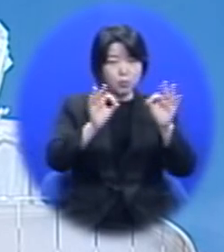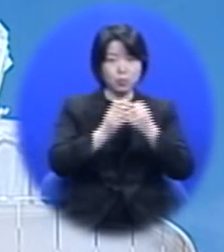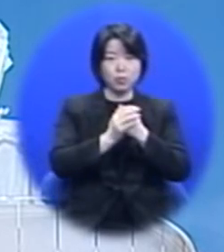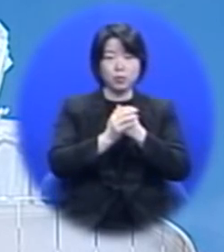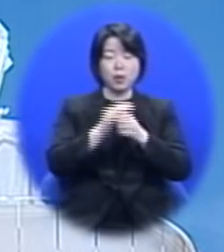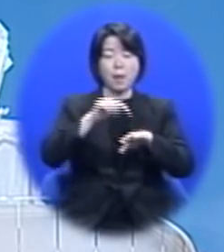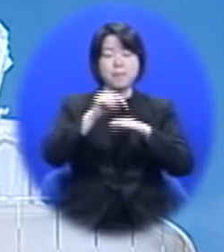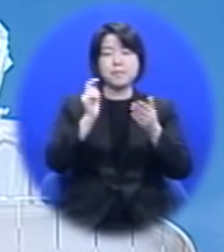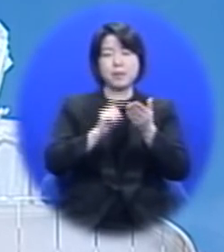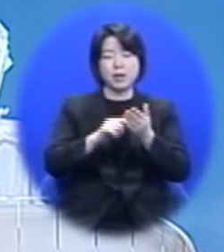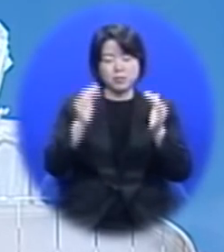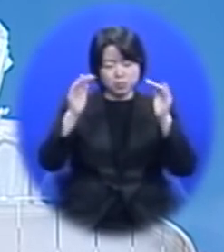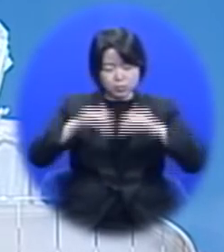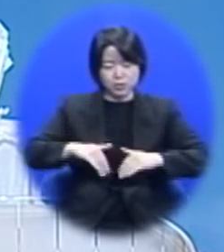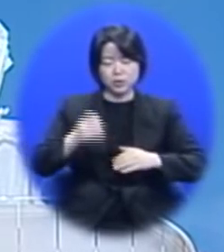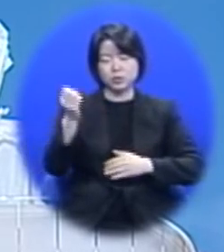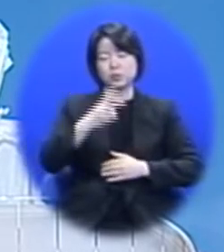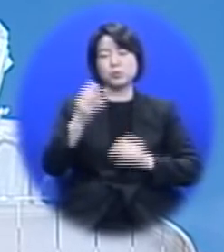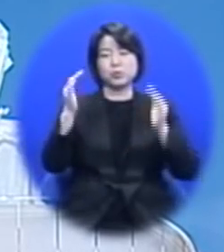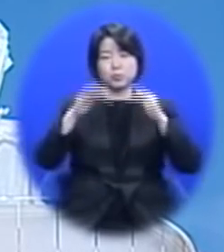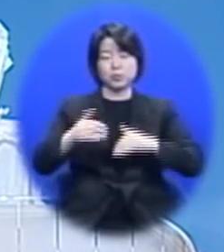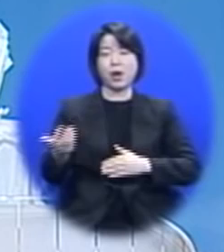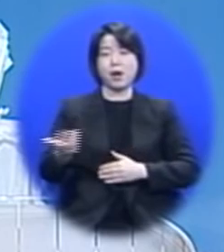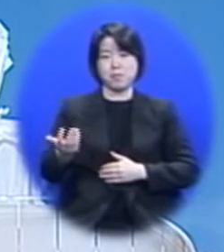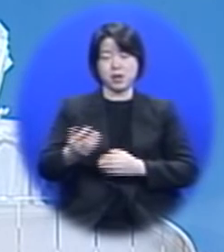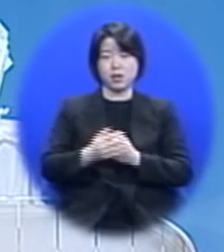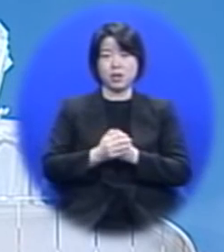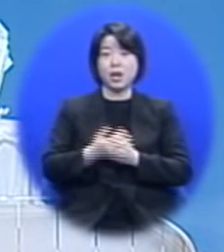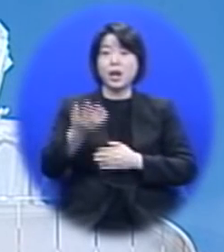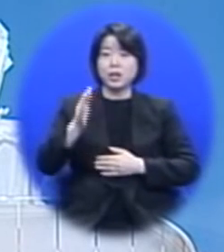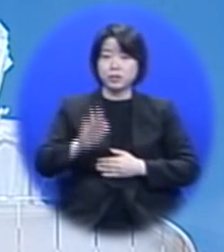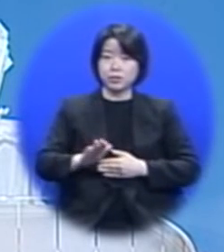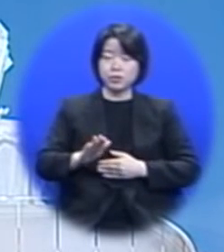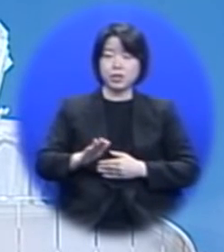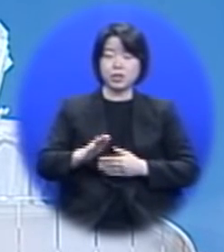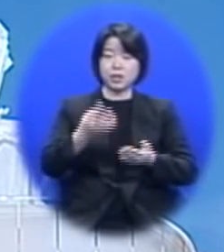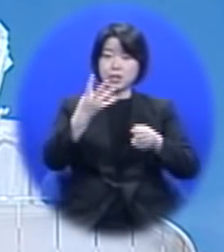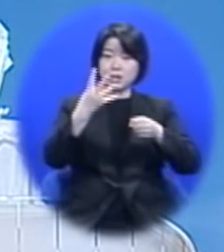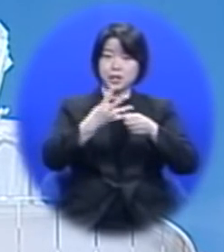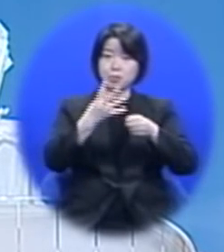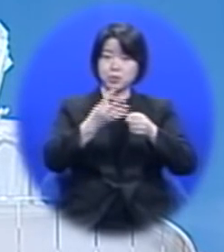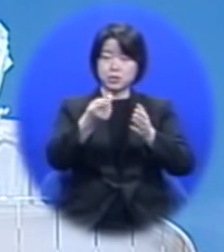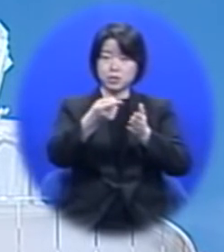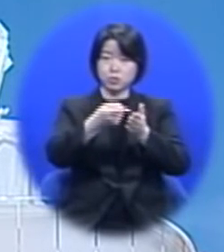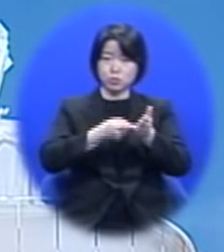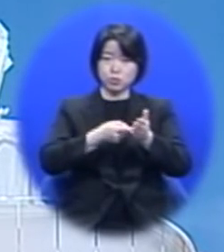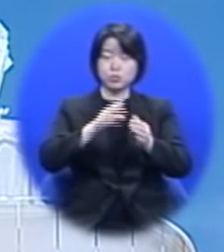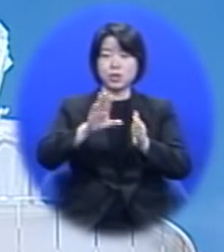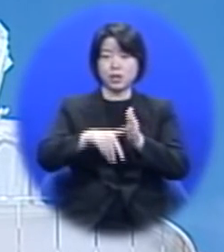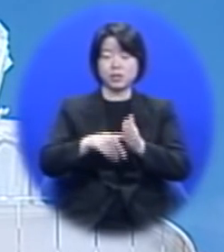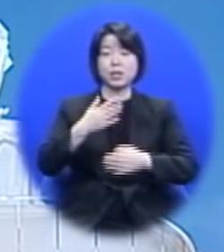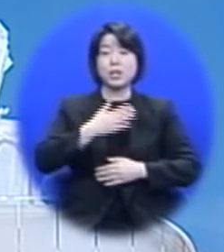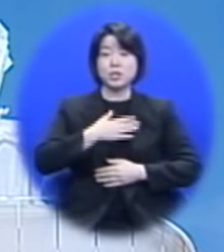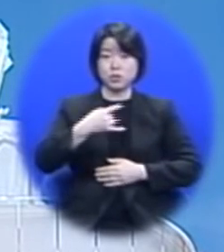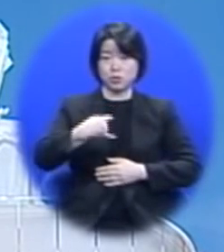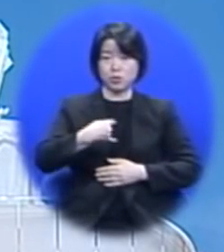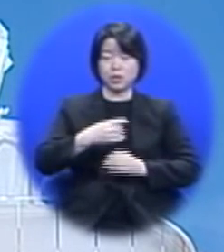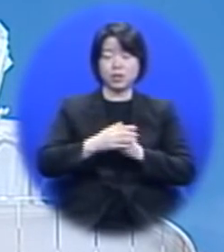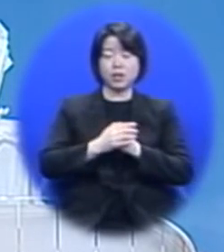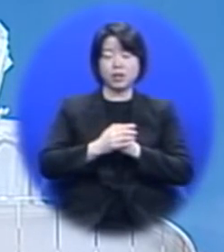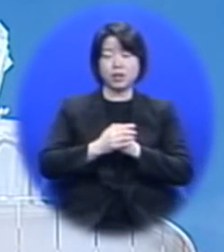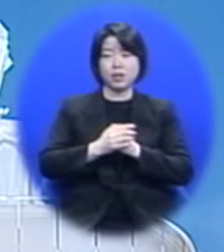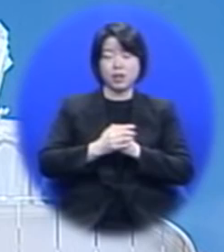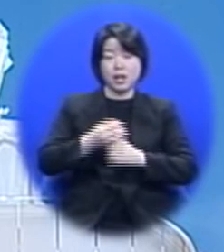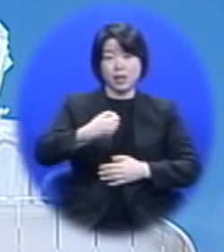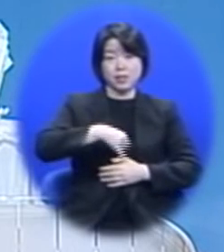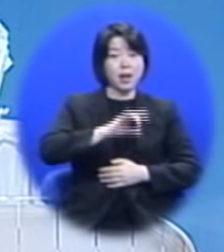무너지고 또 무너졌습니다. 그런데 네 번째 수술을 할 때 저에게 주은이 말고 다른 아이도